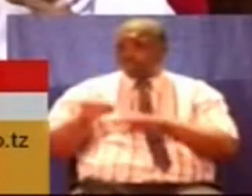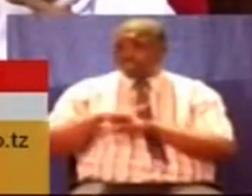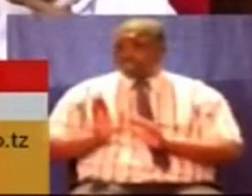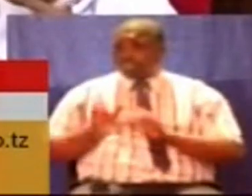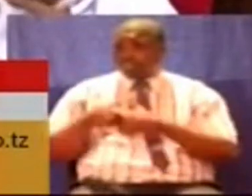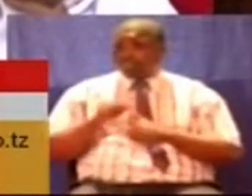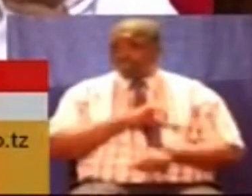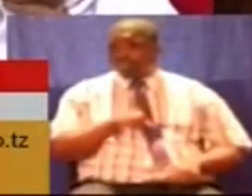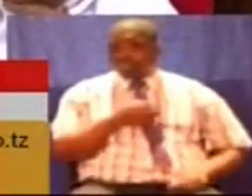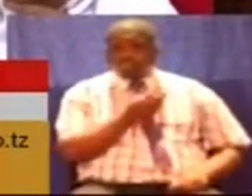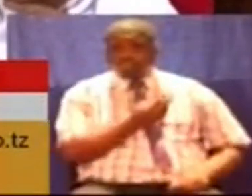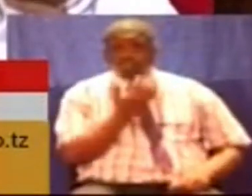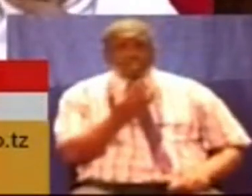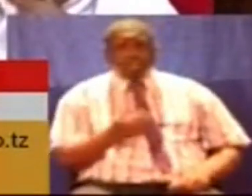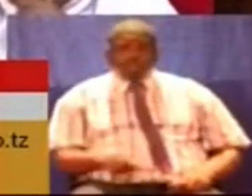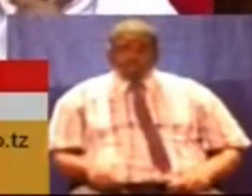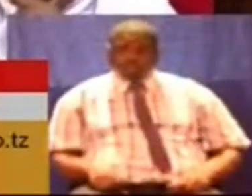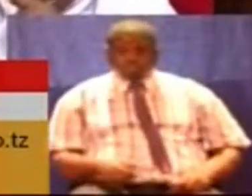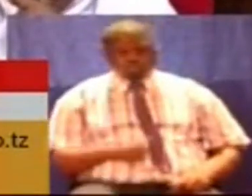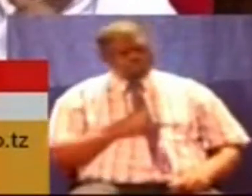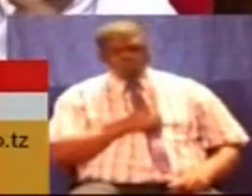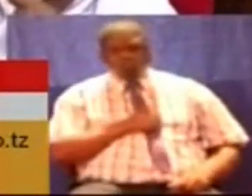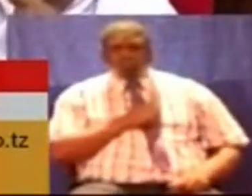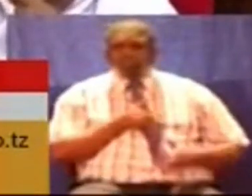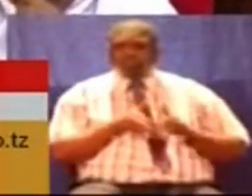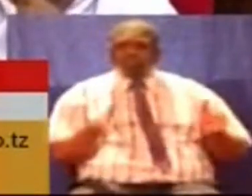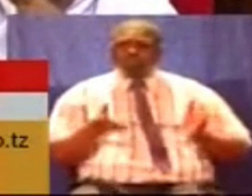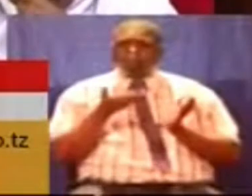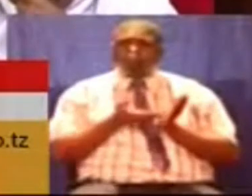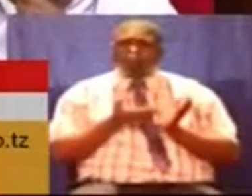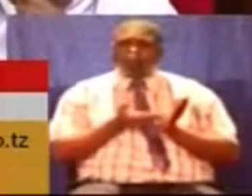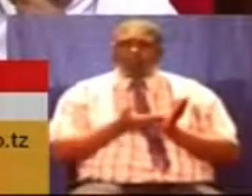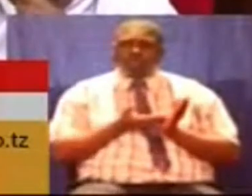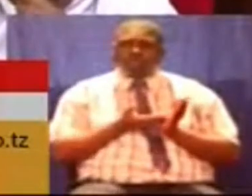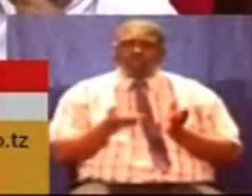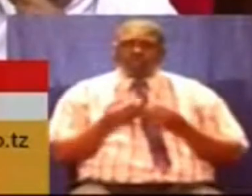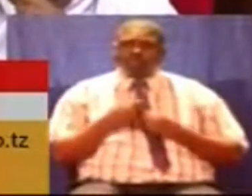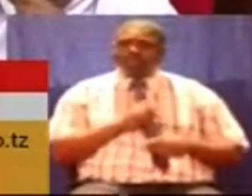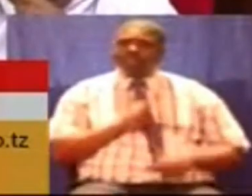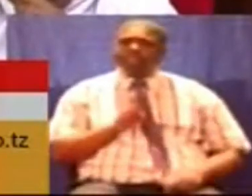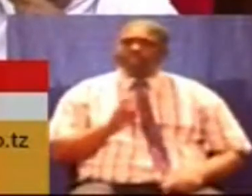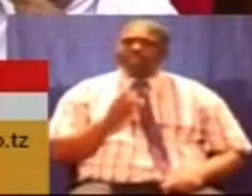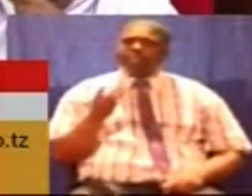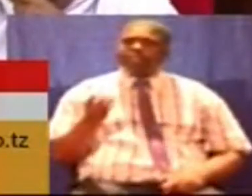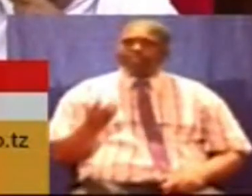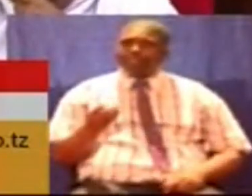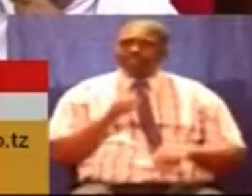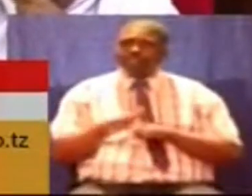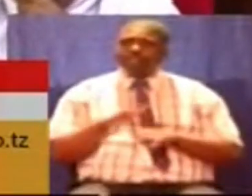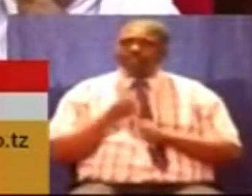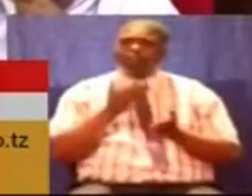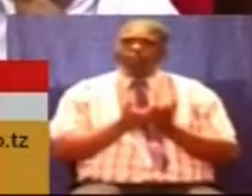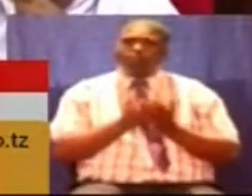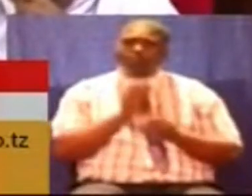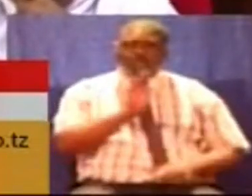mwaka 2005. Kwa kweli ulinionyesha huruma kubwa. Leo nataka nitoe ushuhuda na unipe dakika tatu niongeze ushuhuda wako. Ushuhuda